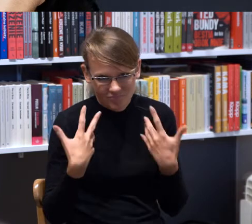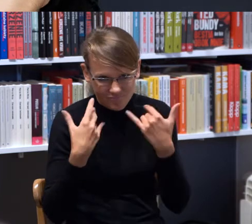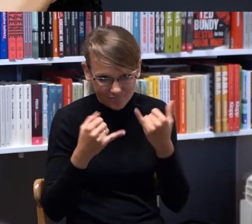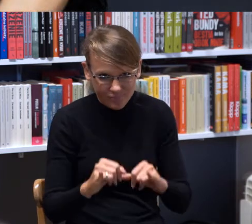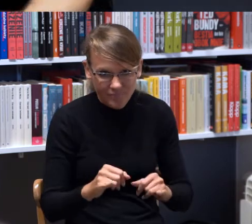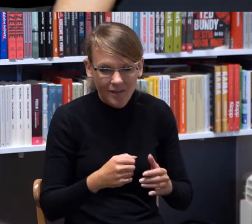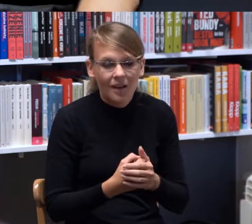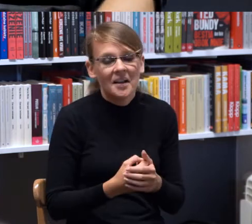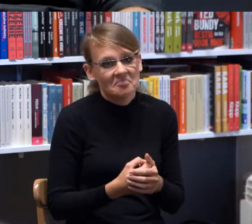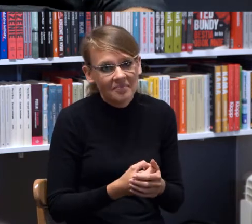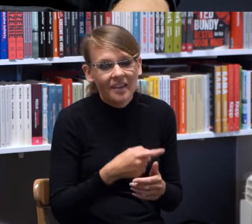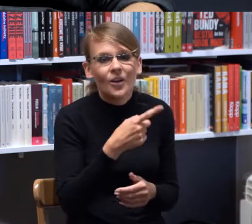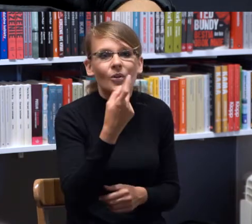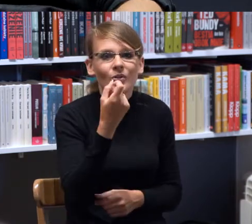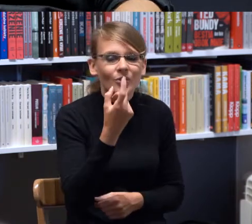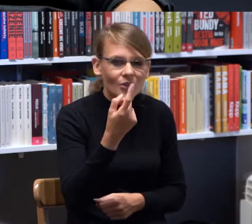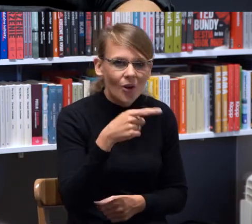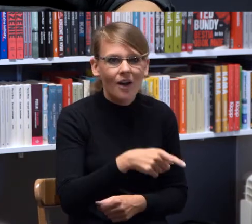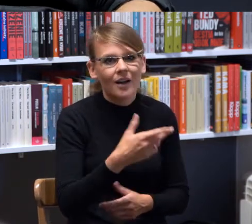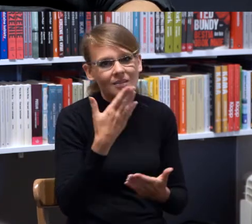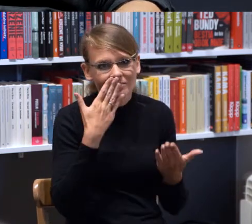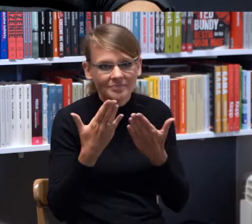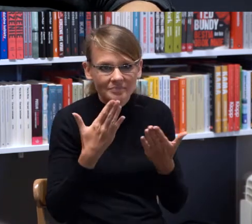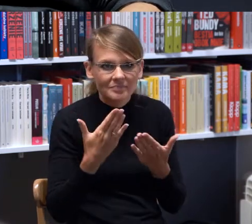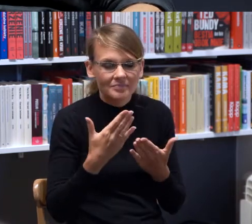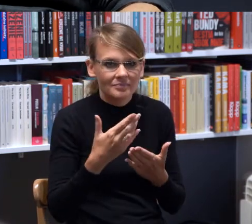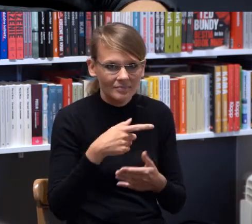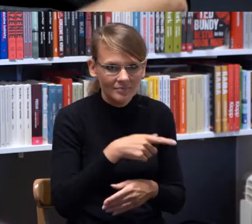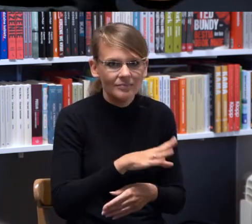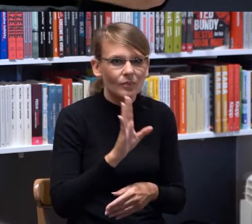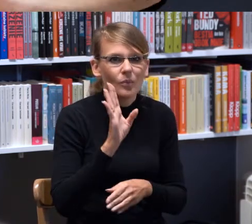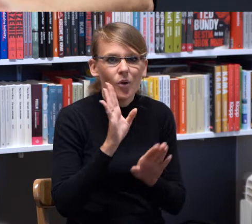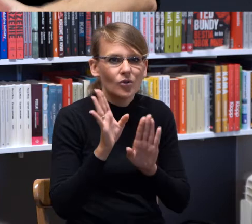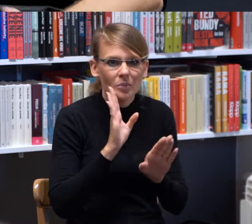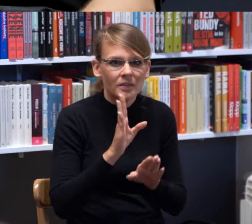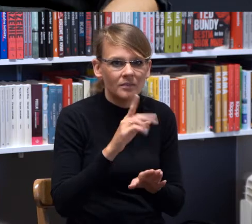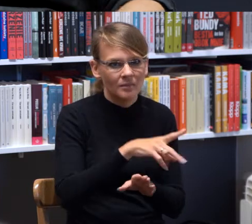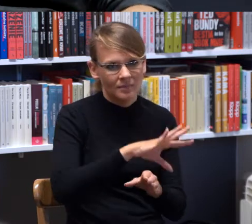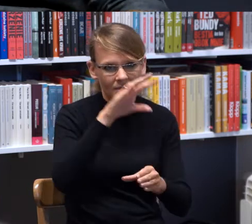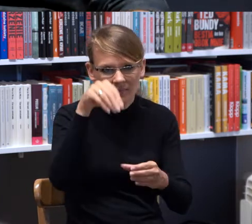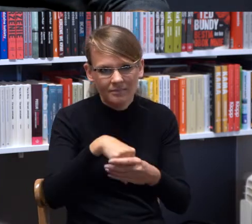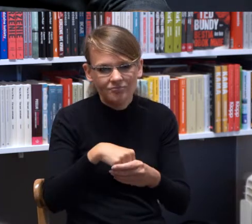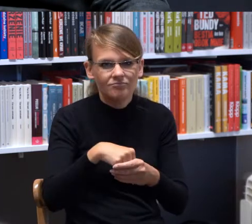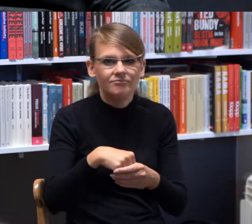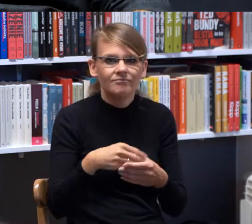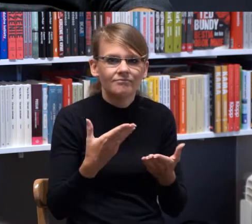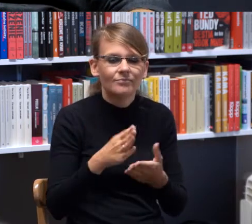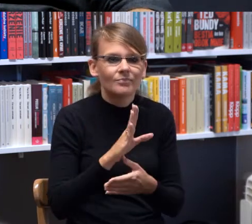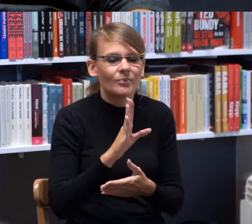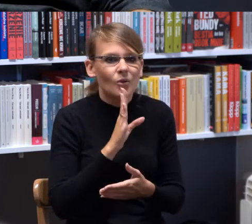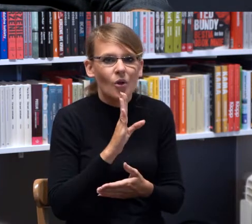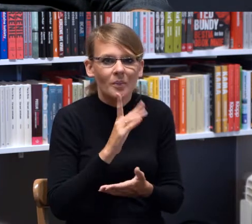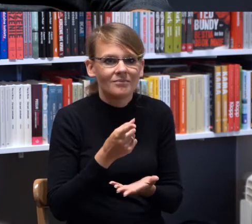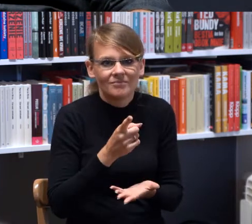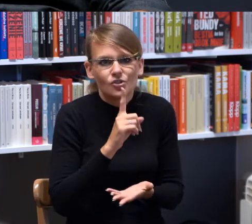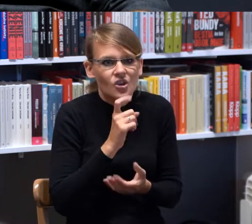No i trochę one wypadają tak, jakby uczestniczyły w czymś, co jest w sumie takim cichym bohaterem tej